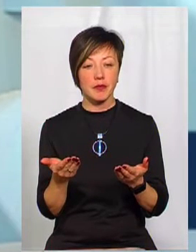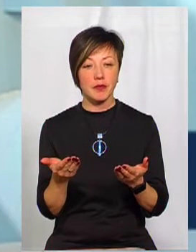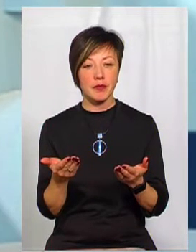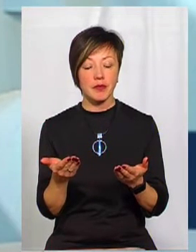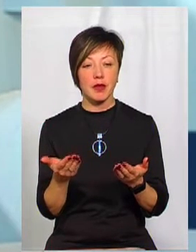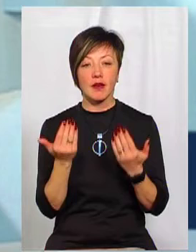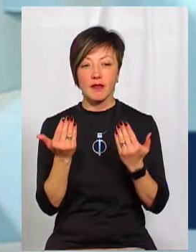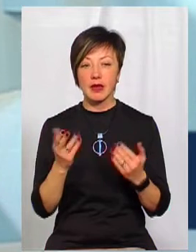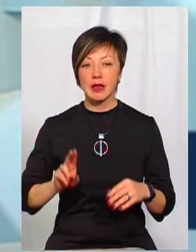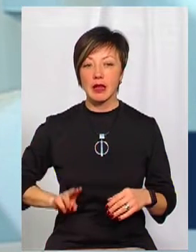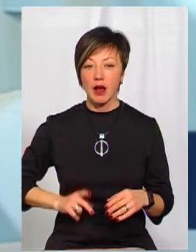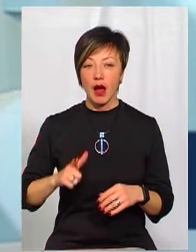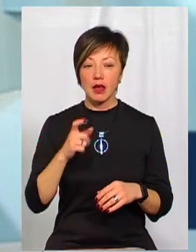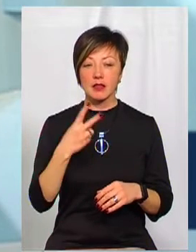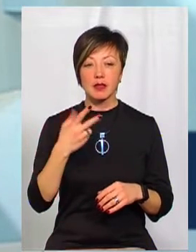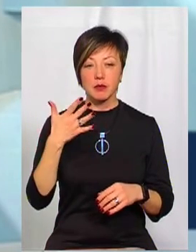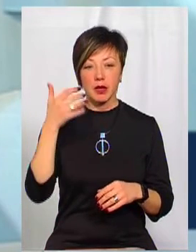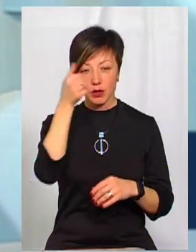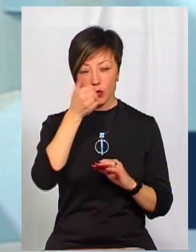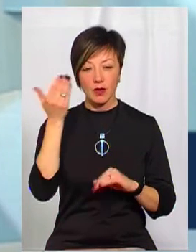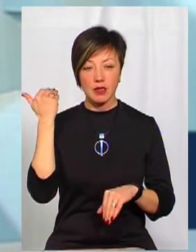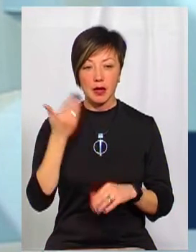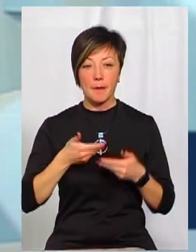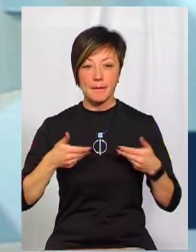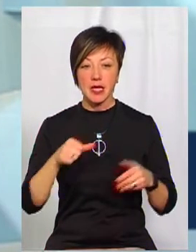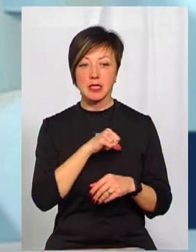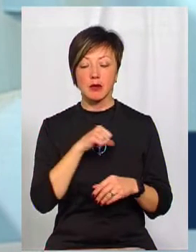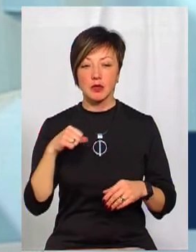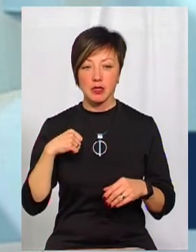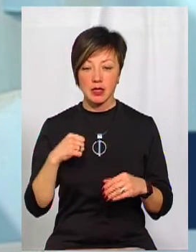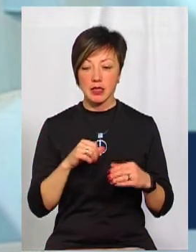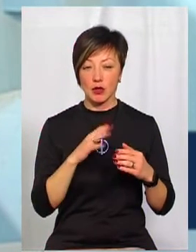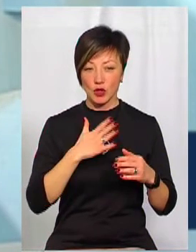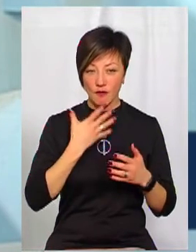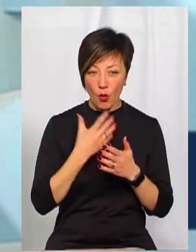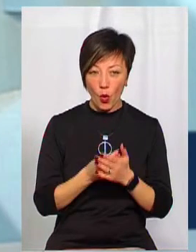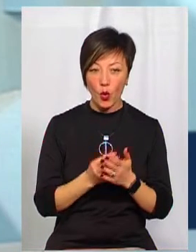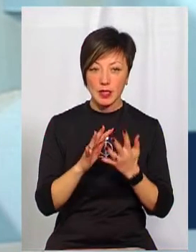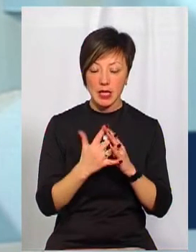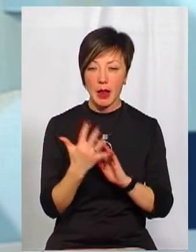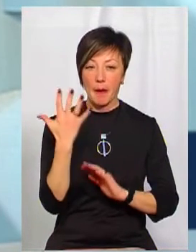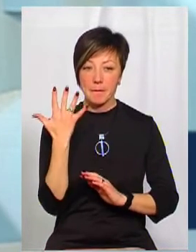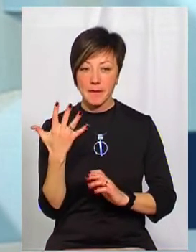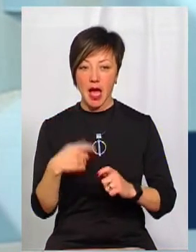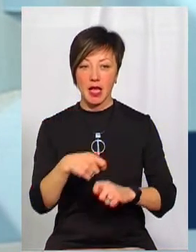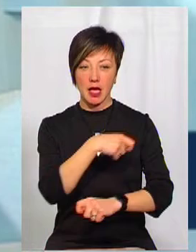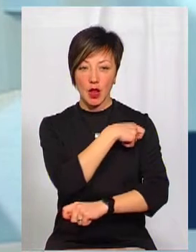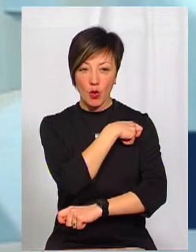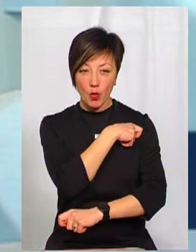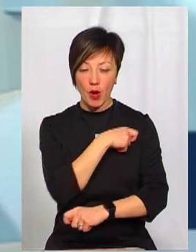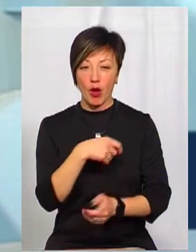по газу зараз. 25 років назад ми самостійно від села Скарбець до села Ленівки 5 кілометрів